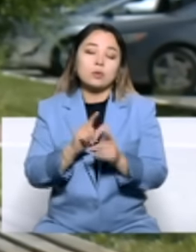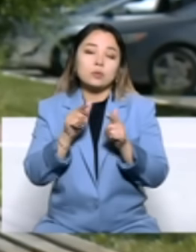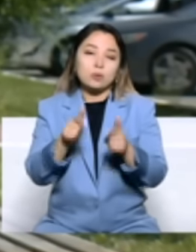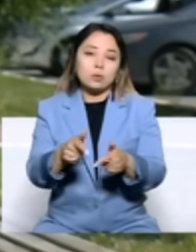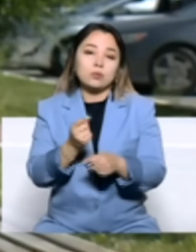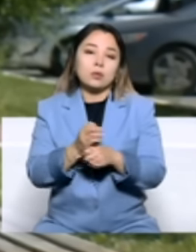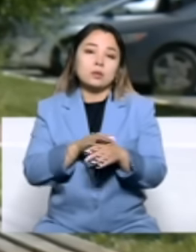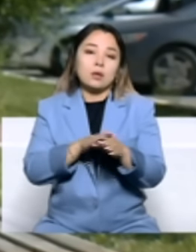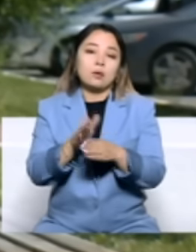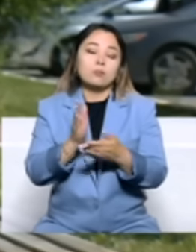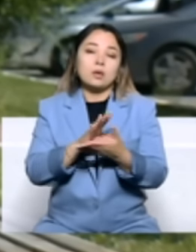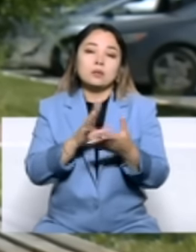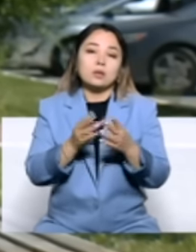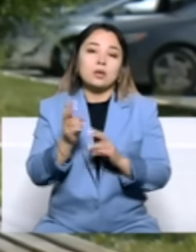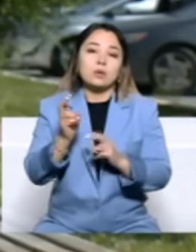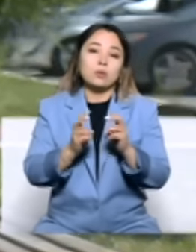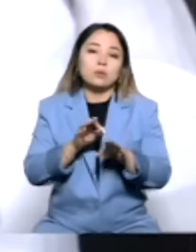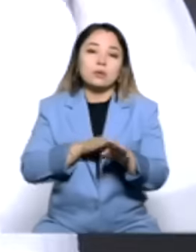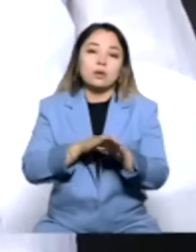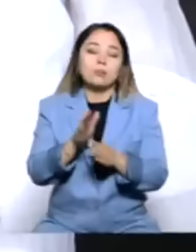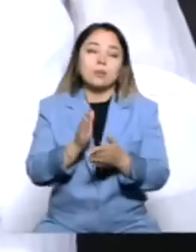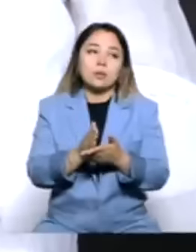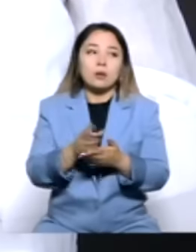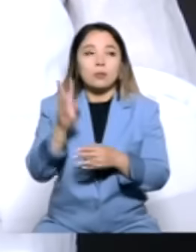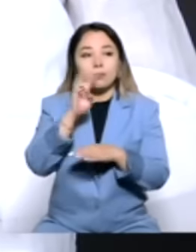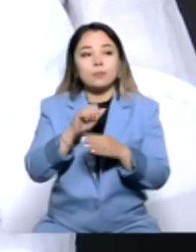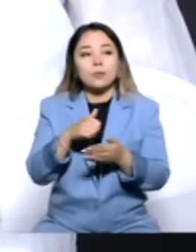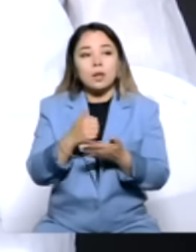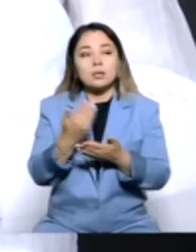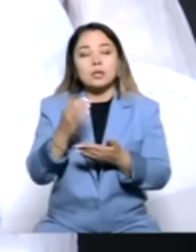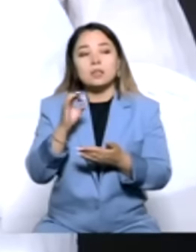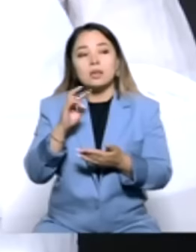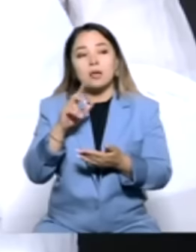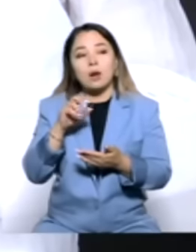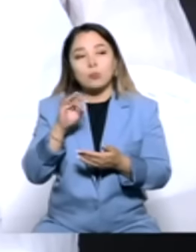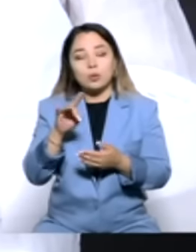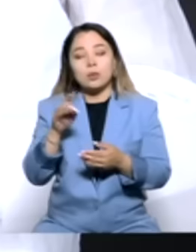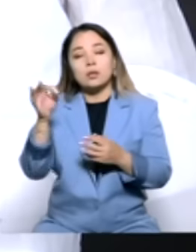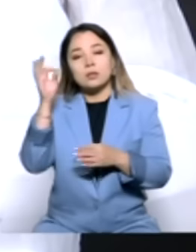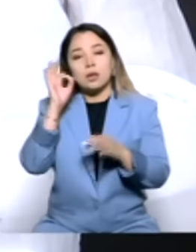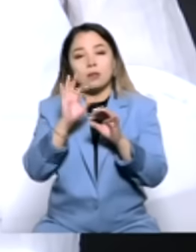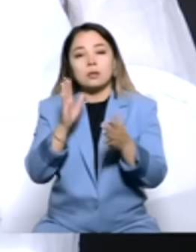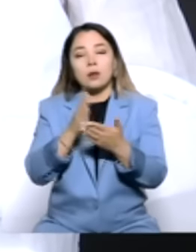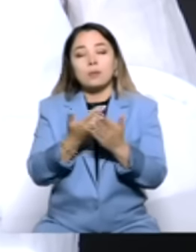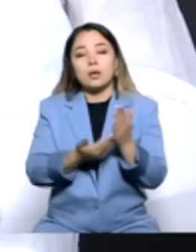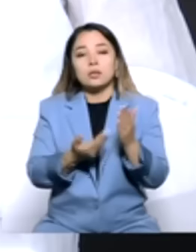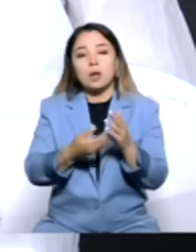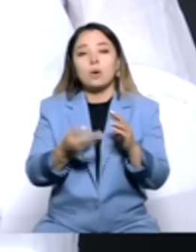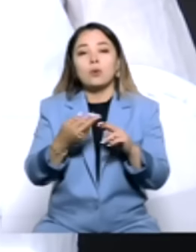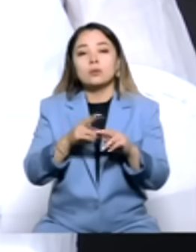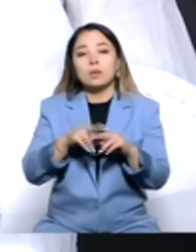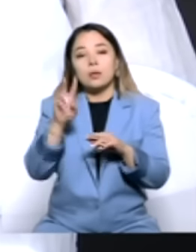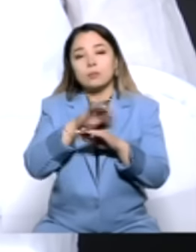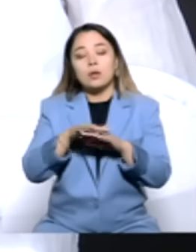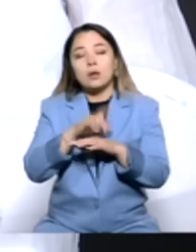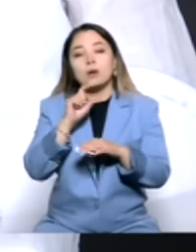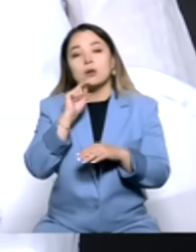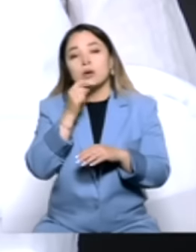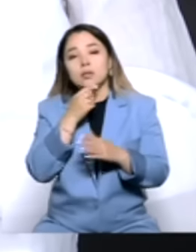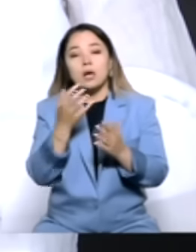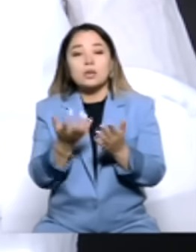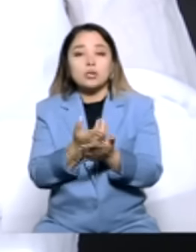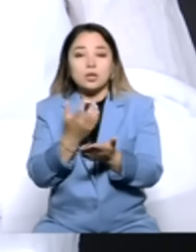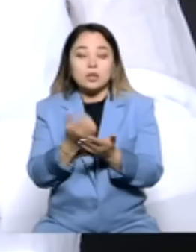бюджетке түседі жалпы ішкі өнімнен. Мемлекет басшысының Сингапурға сапары естеріңізде болар. Сарапшылар дәл осы мемлекеттің экономикалық